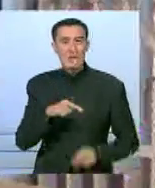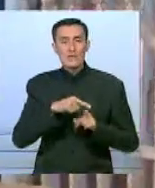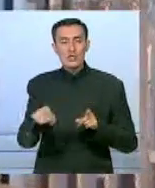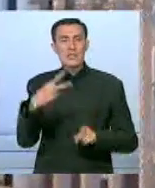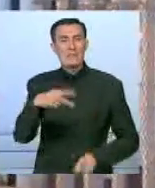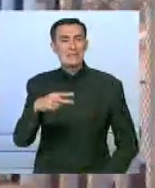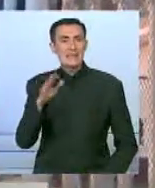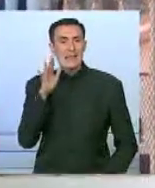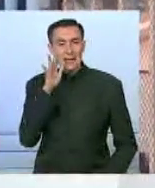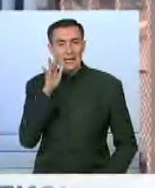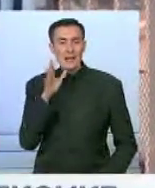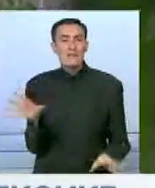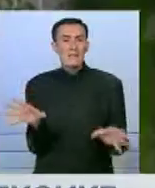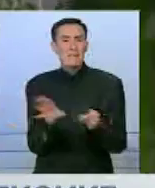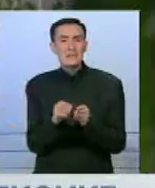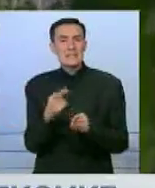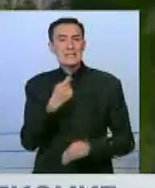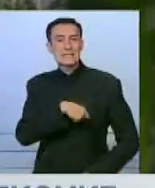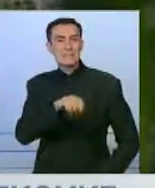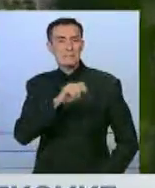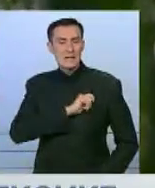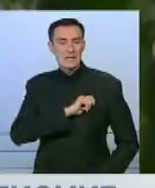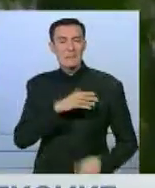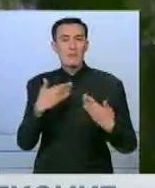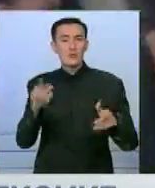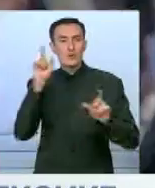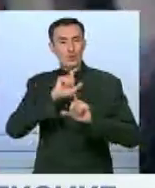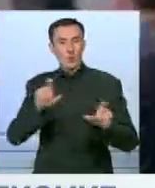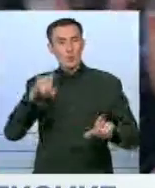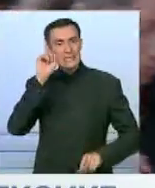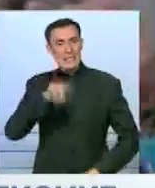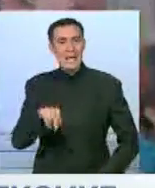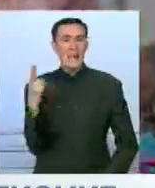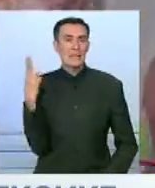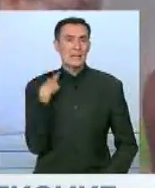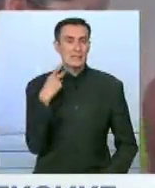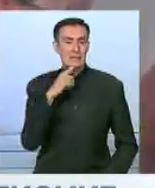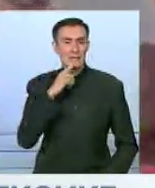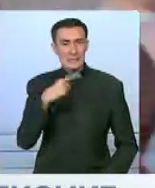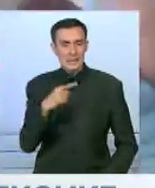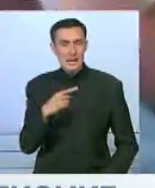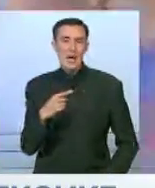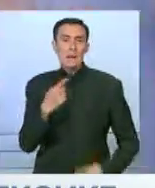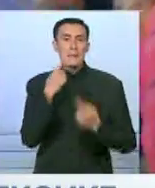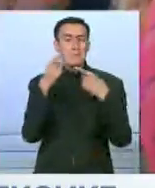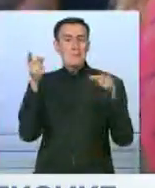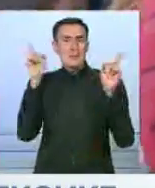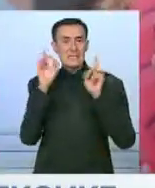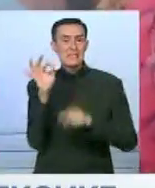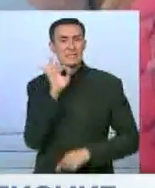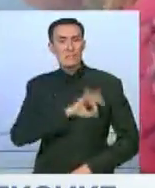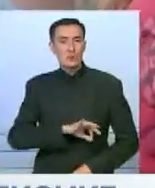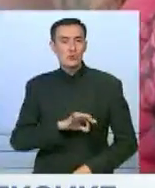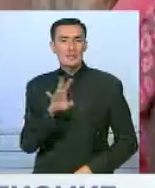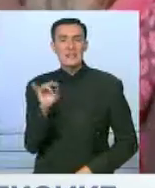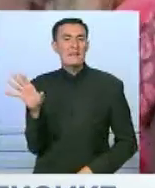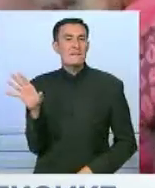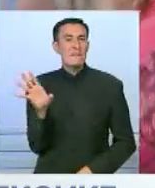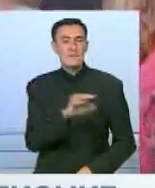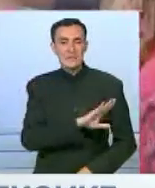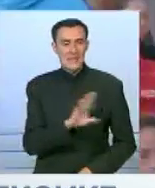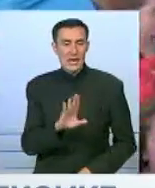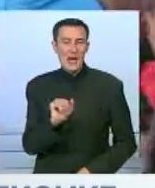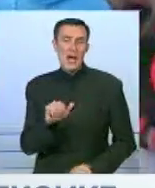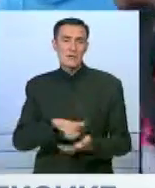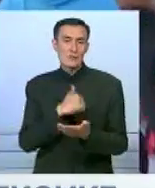20 лет, чтобы наряду с испанским все выпускники школ знали и английский. Поскольку в Мексике его используют далеко не повсеместно,